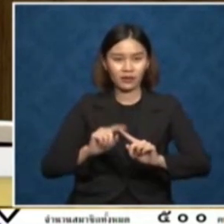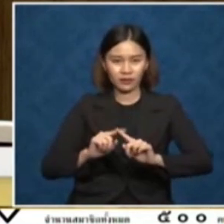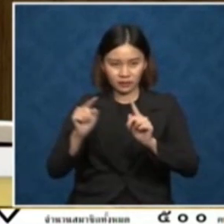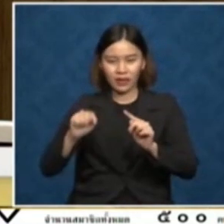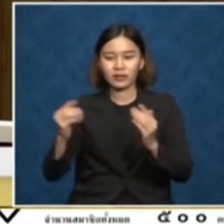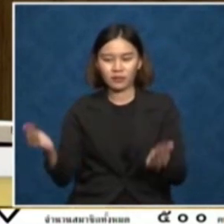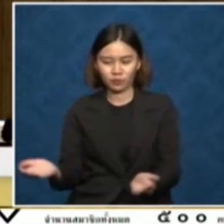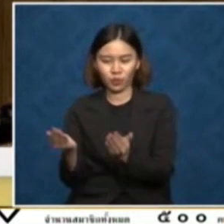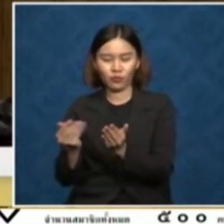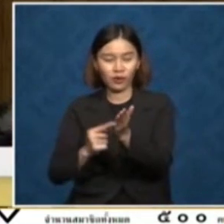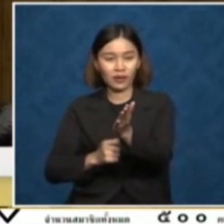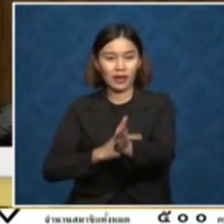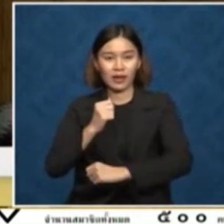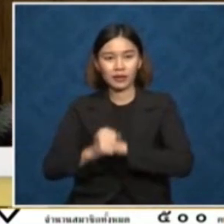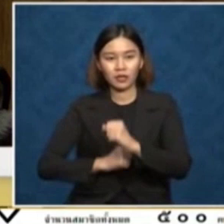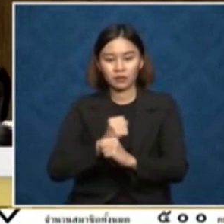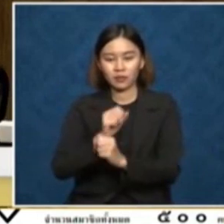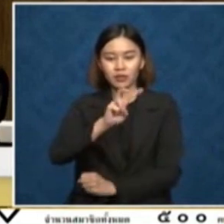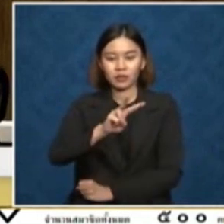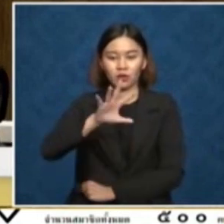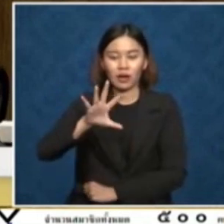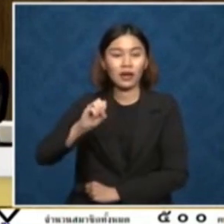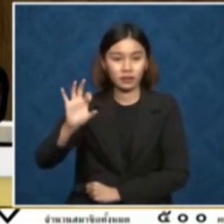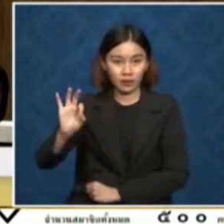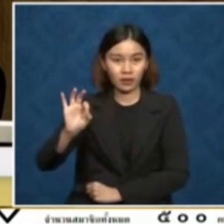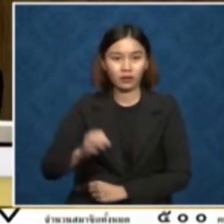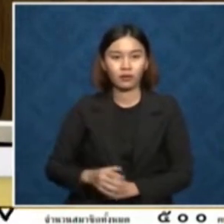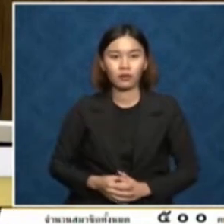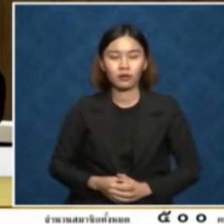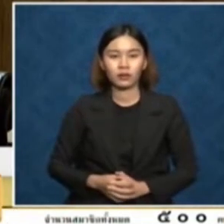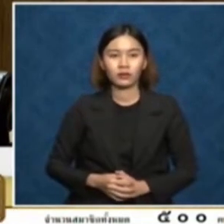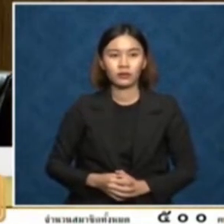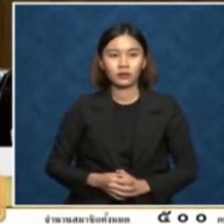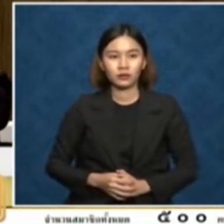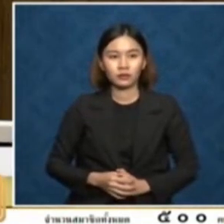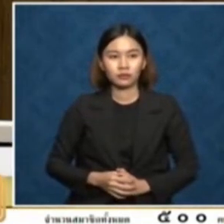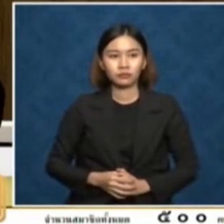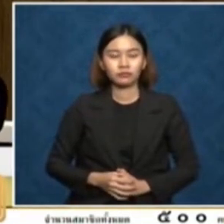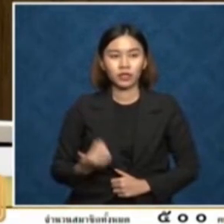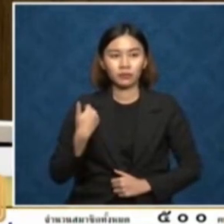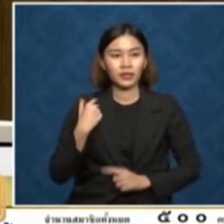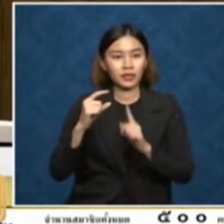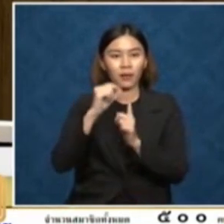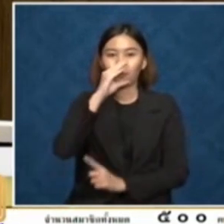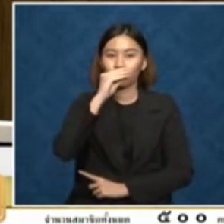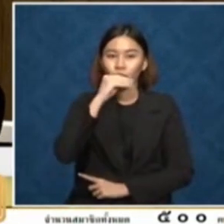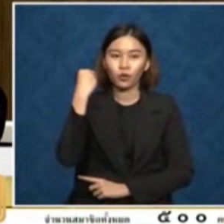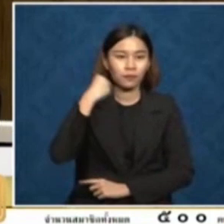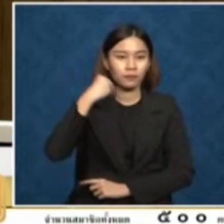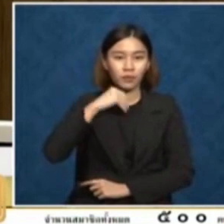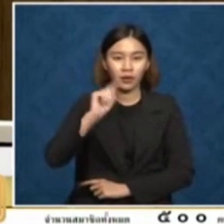แต่เรื่องนี้ผลักดันกันมาตั้งแต่ปี2559และเราก็จะมีคำพูดอยู่เสม